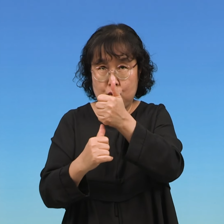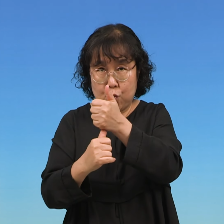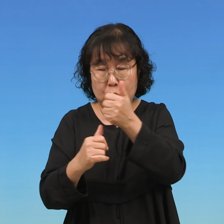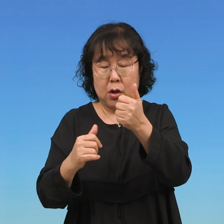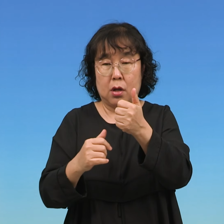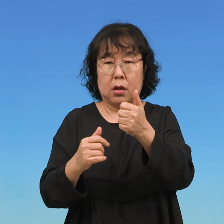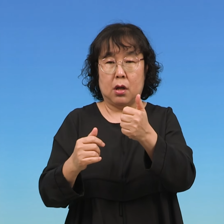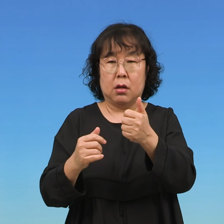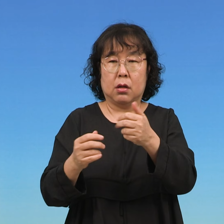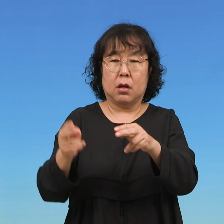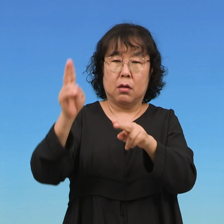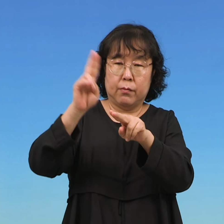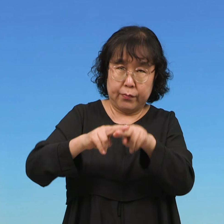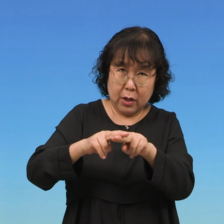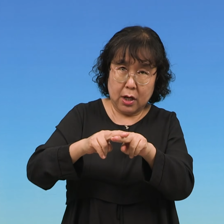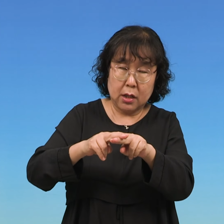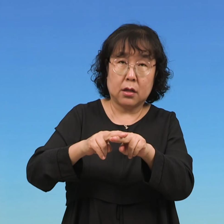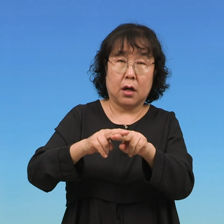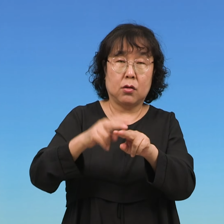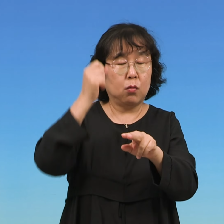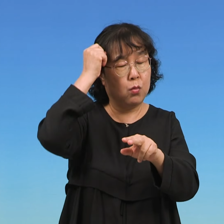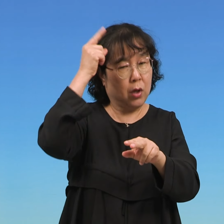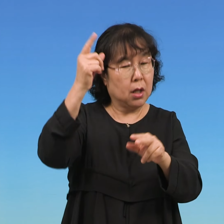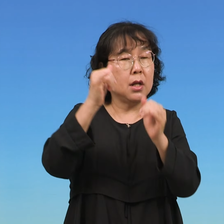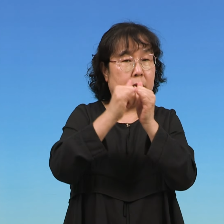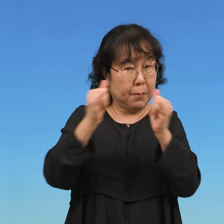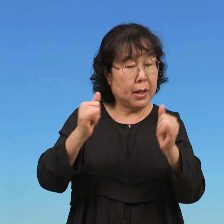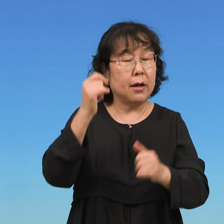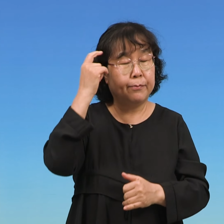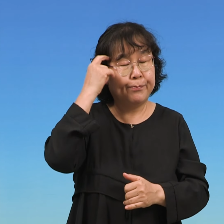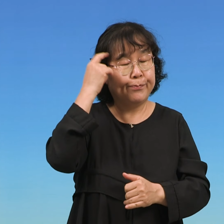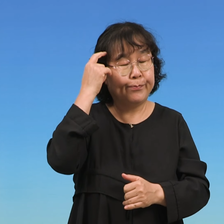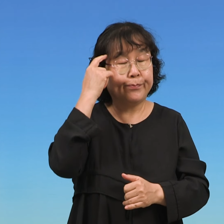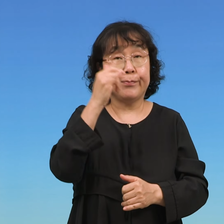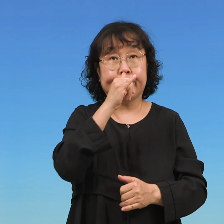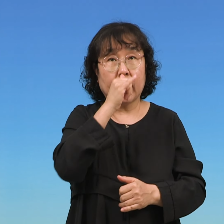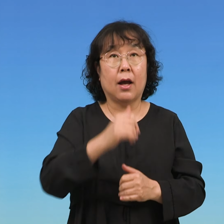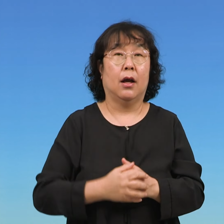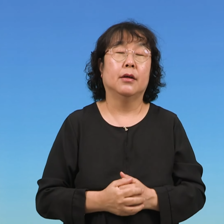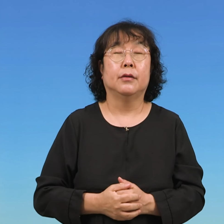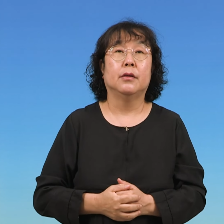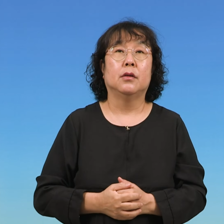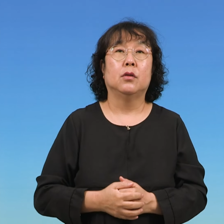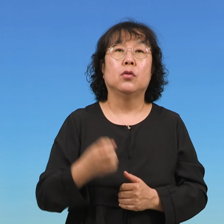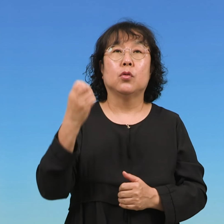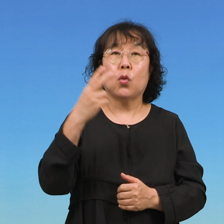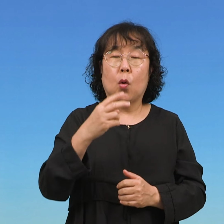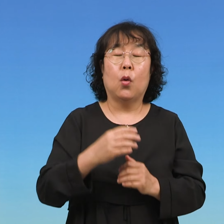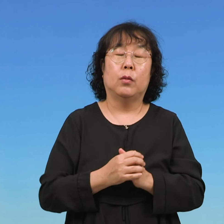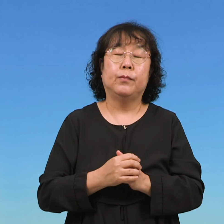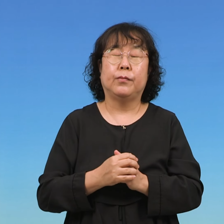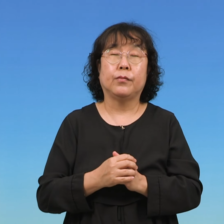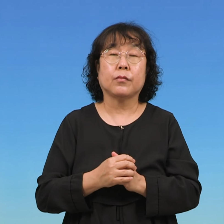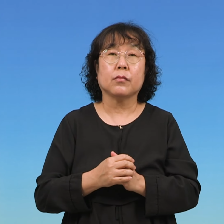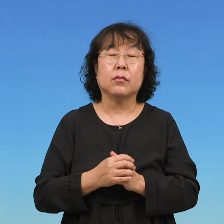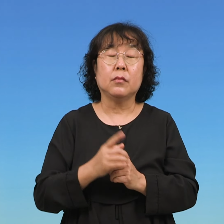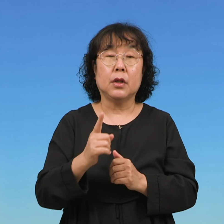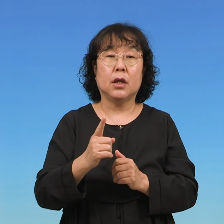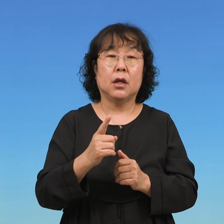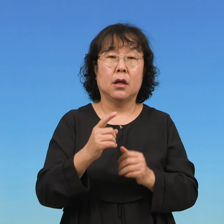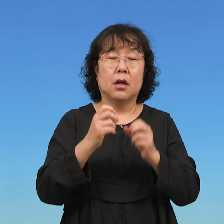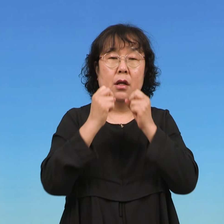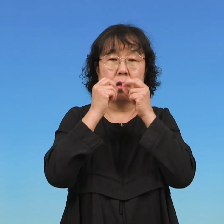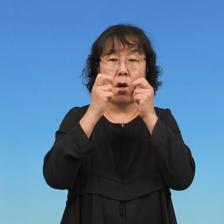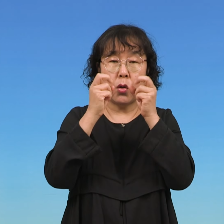후임으로 부임했다는 것도 참 이분이 뭐 대단한 분이구나 그렇게 짐작할 수가 있고요 또 그것도 대단한데